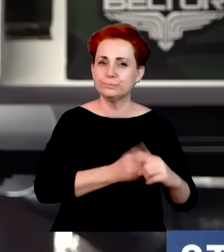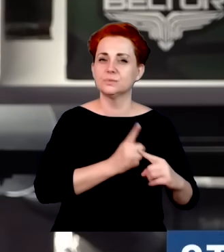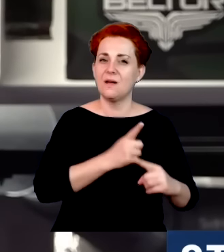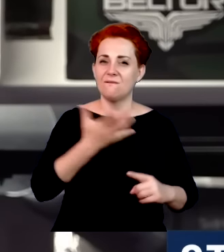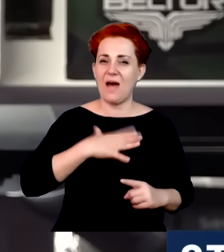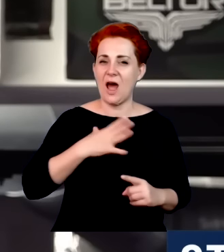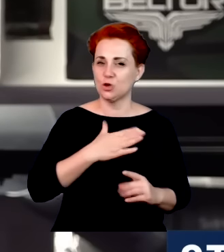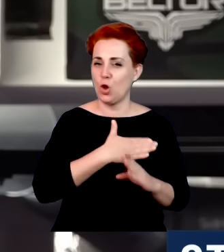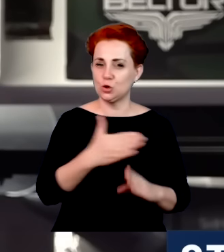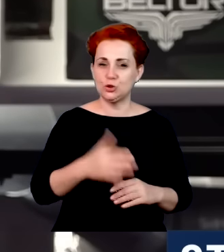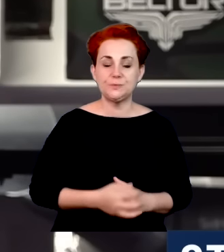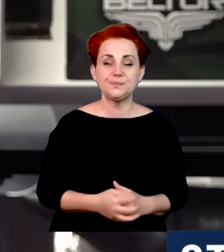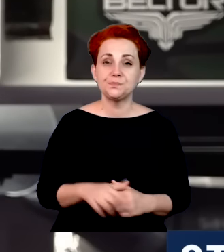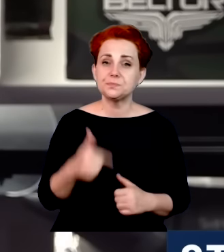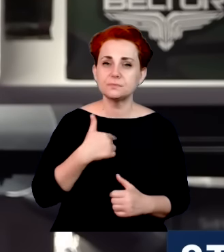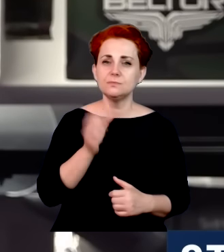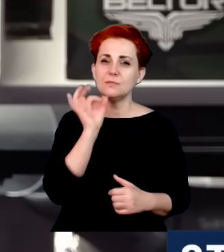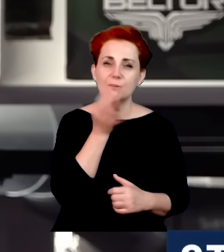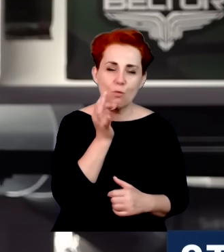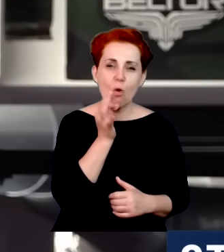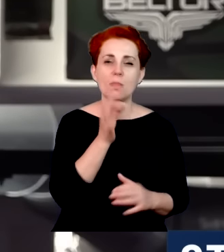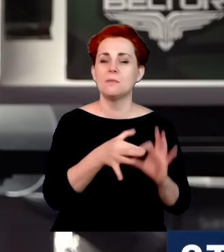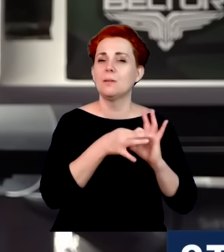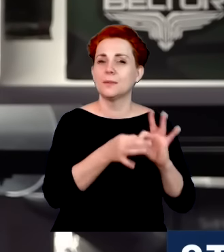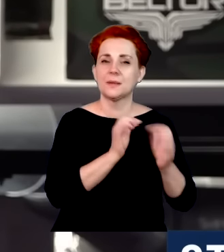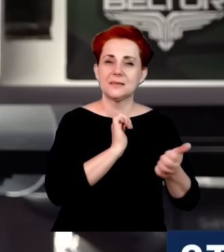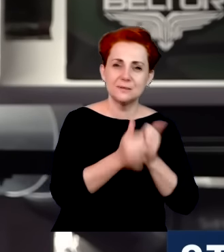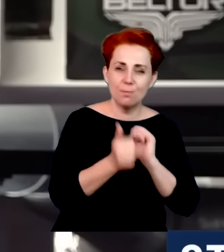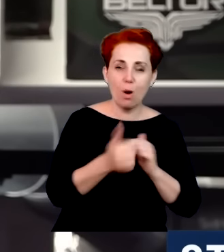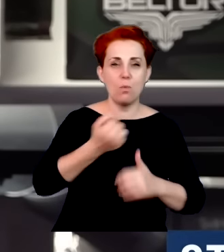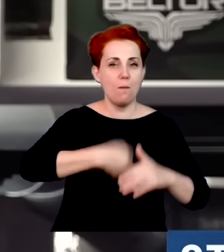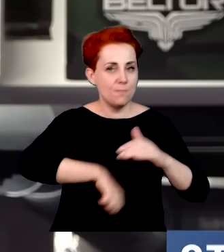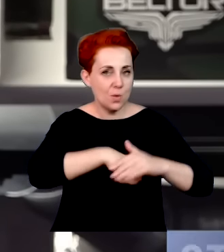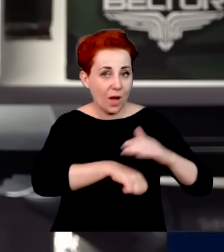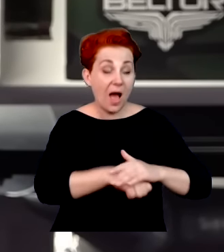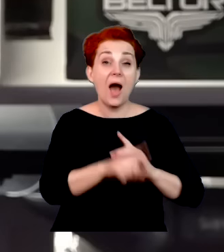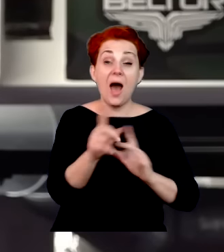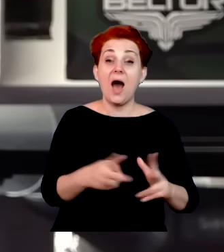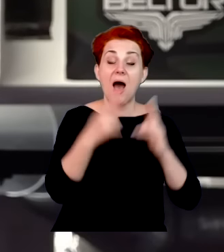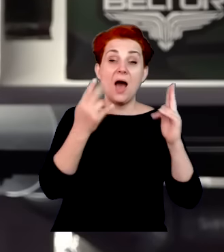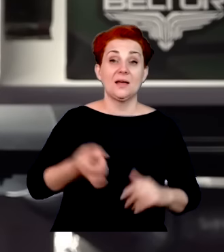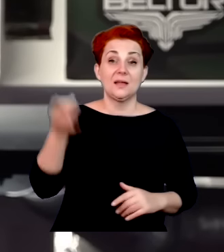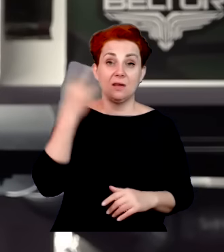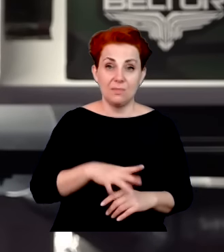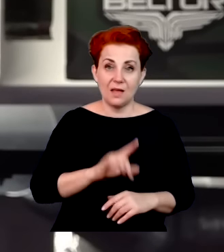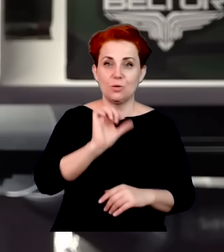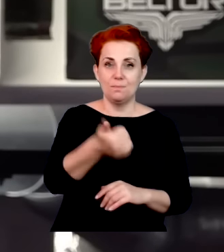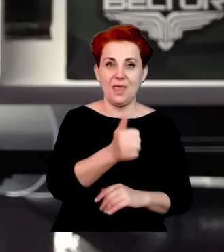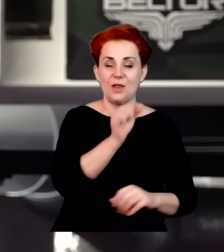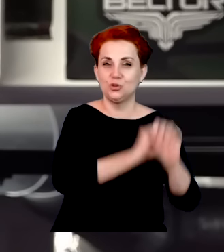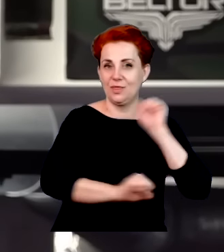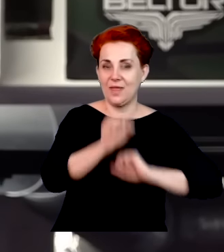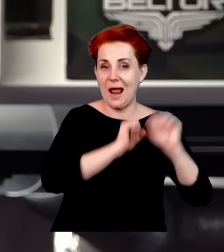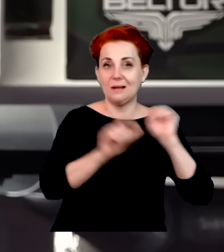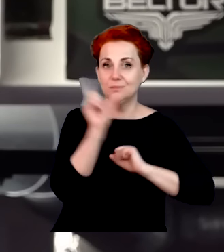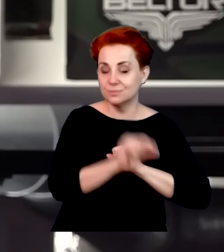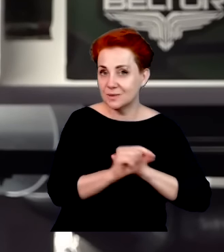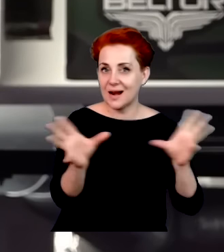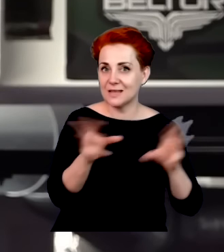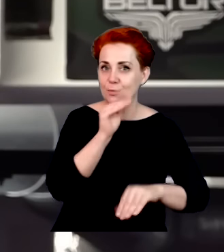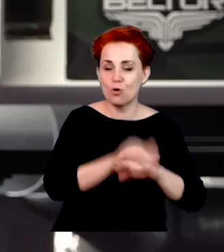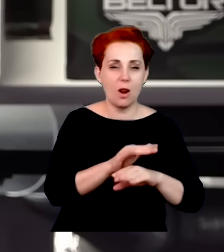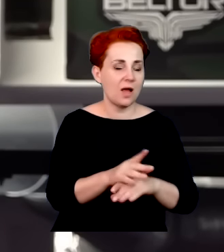byłem związany ze sportem, grałem w piłkę nożną i w gimnazjum. Poszedłem na pierwszy trening, kolega mnie zabrał i od razu się